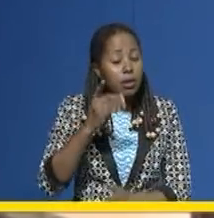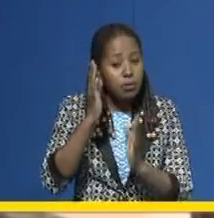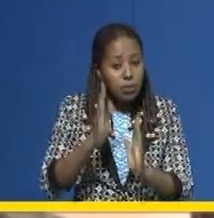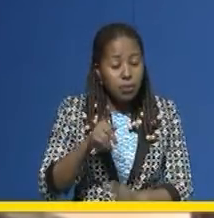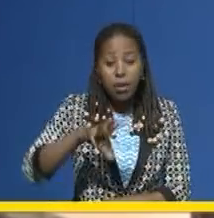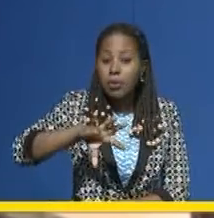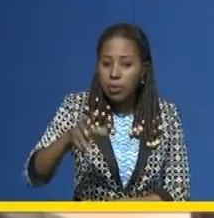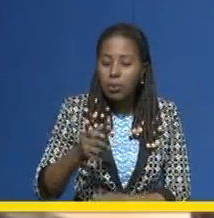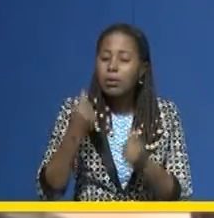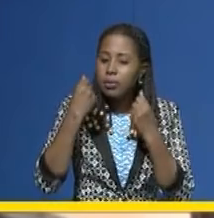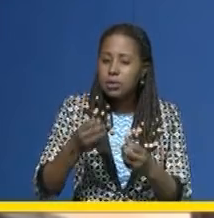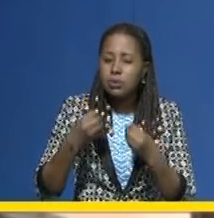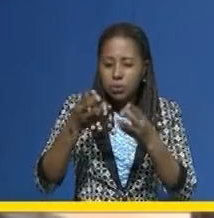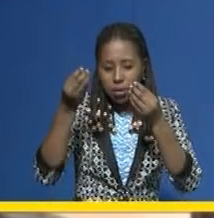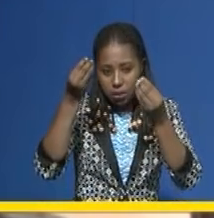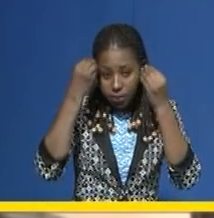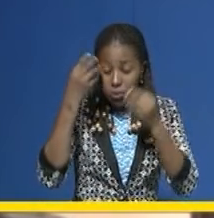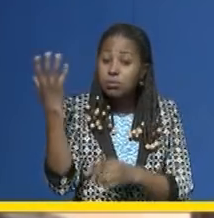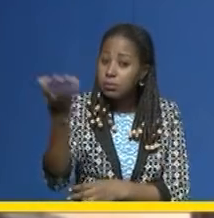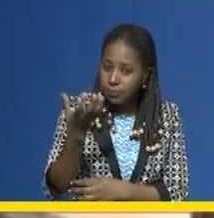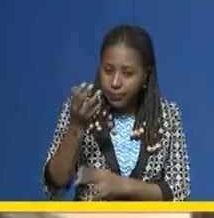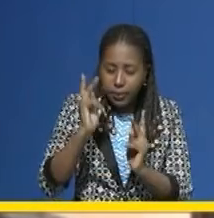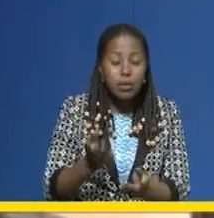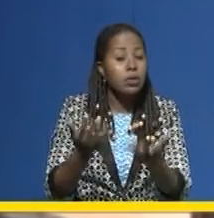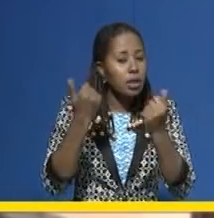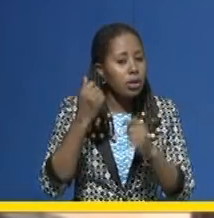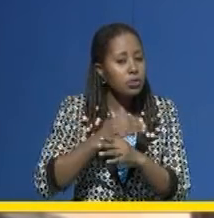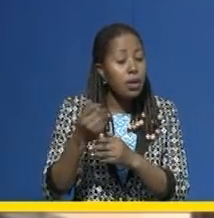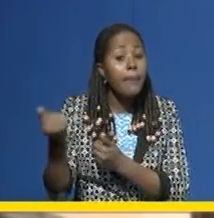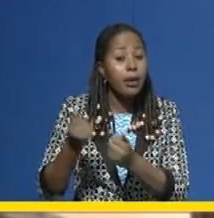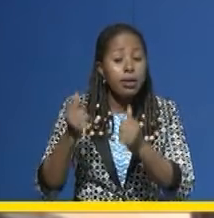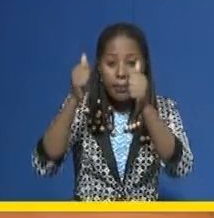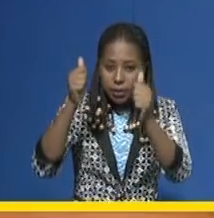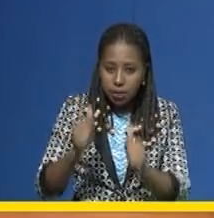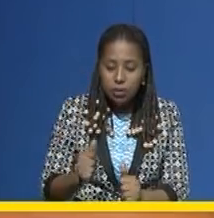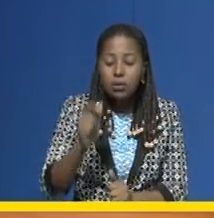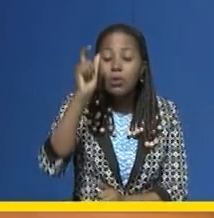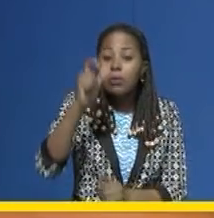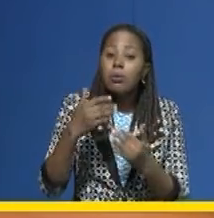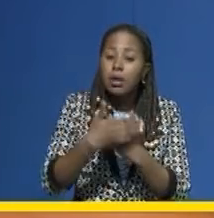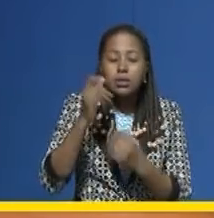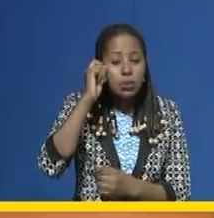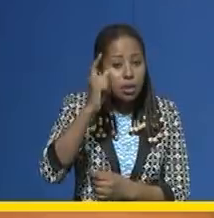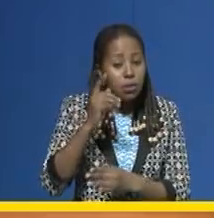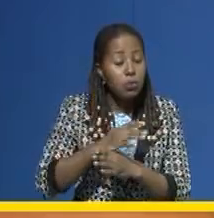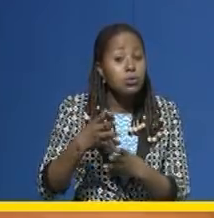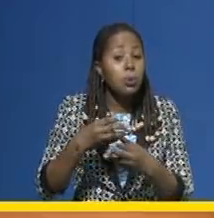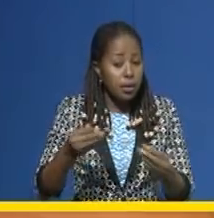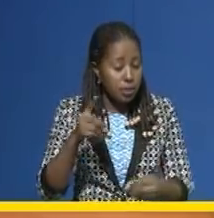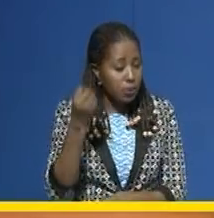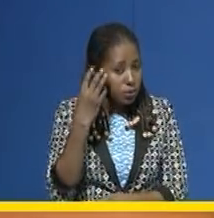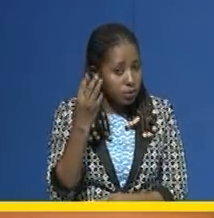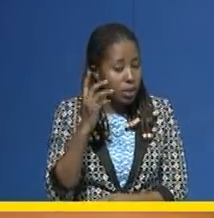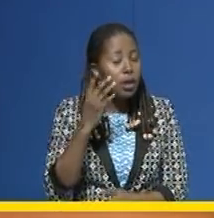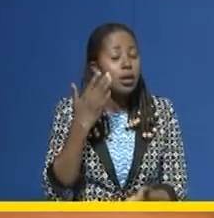wa mikoa waimarishe utoaji wa elimu kwa umma na ikiwezekana watumie magari ya matangazo ili wananchi waelewe athari za ugonjwa huo na